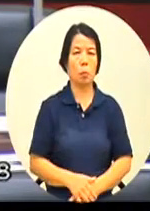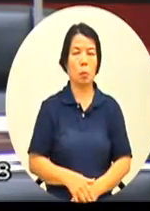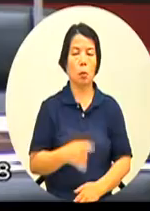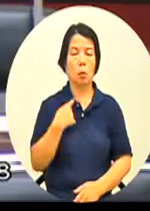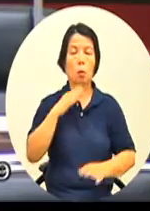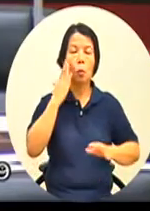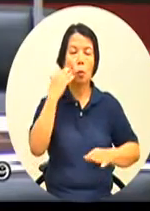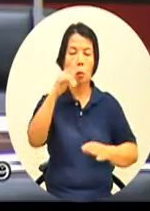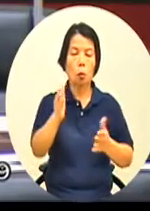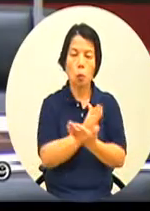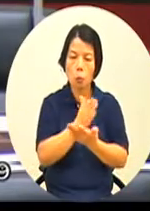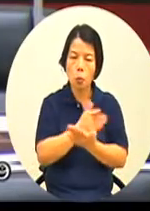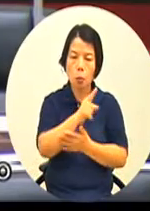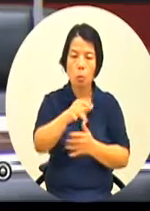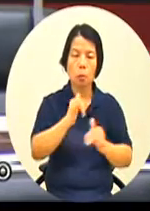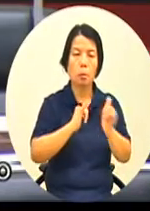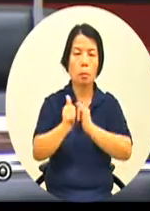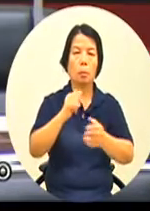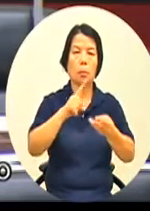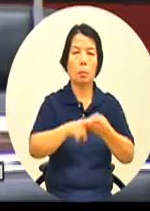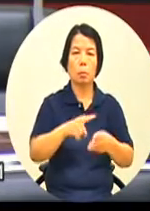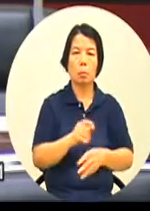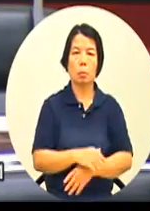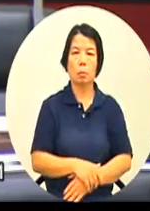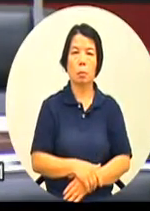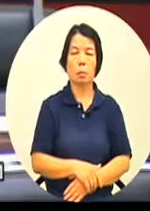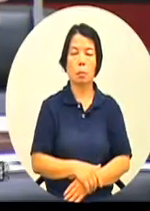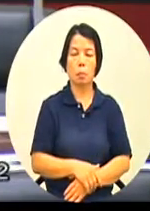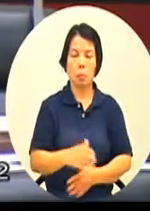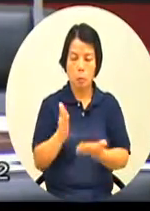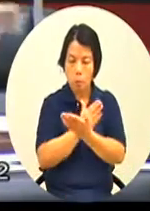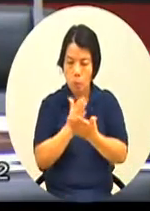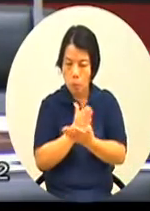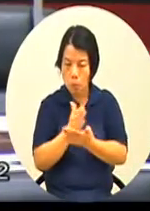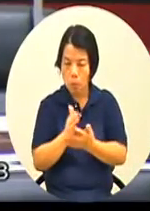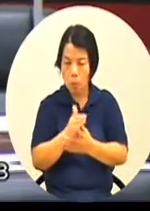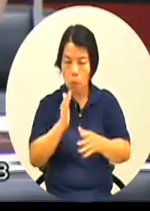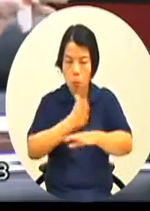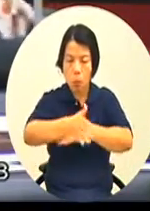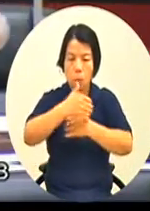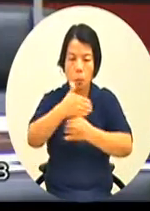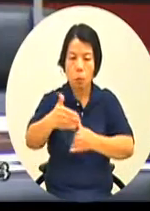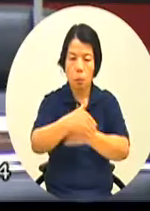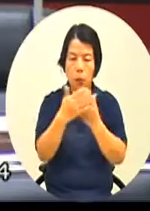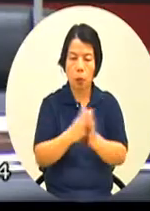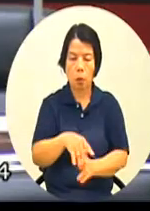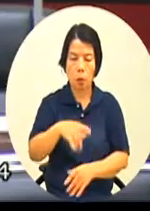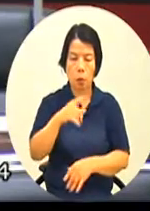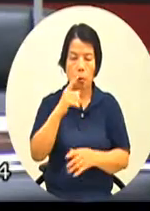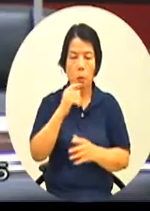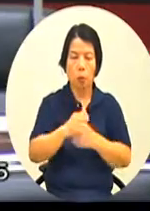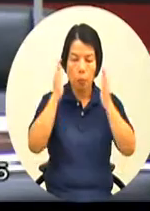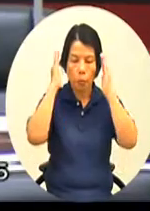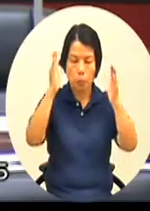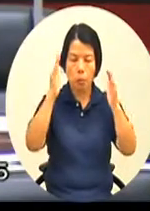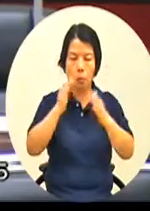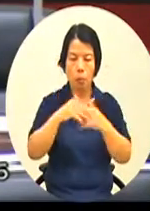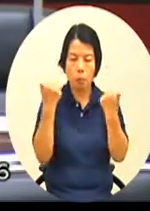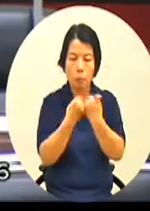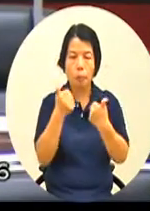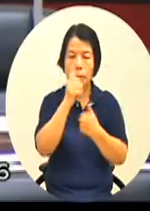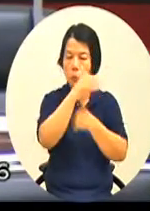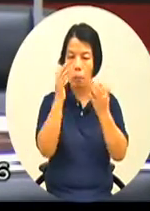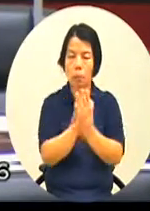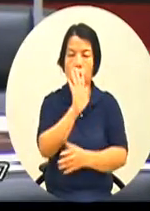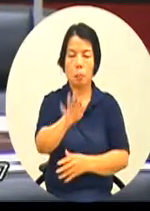果把审议式民主，就是在审议的过程有正反双方，啊，也可以针对正反双方的